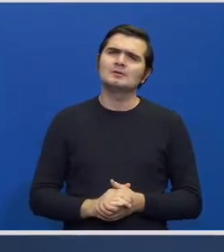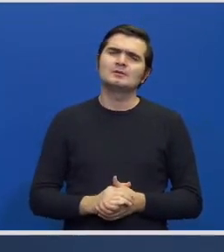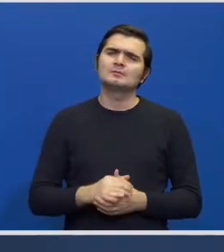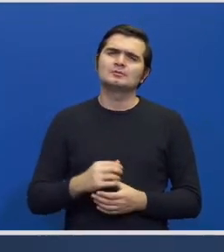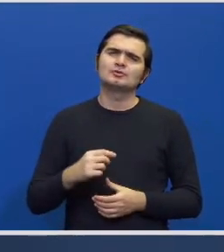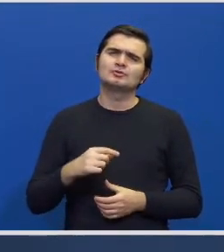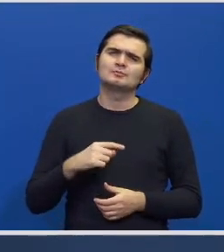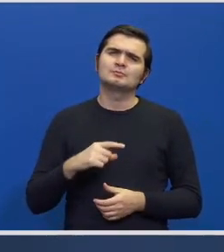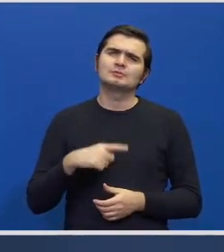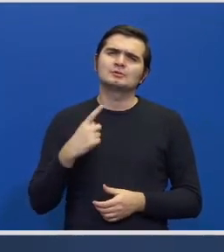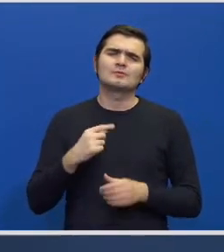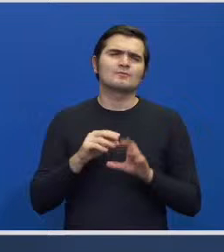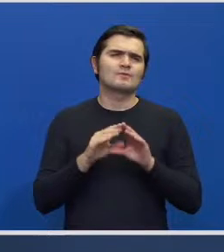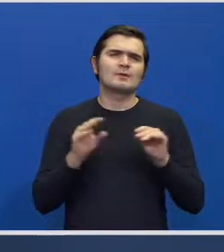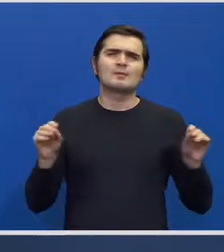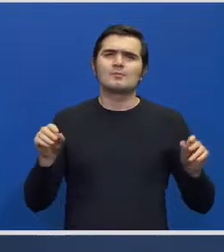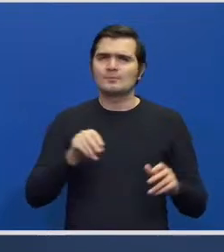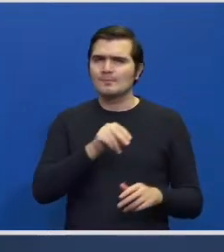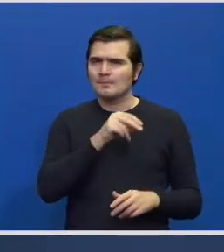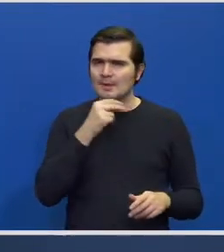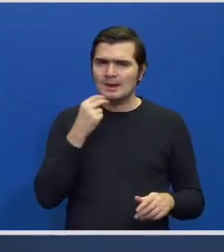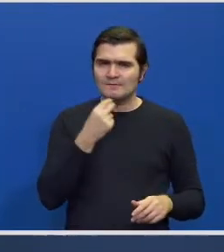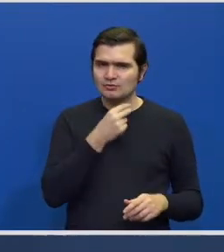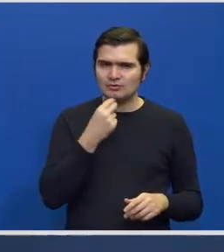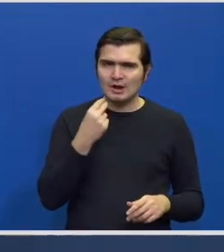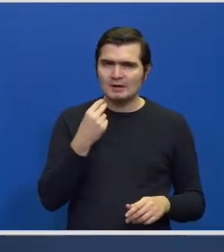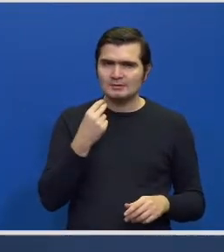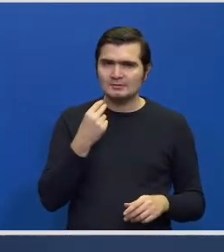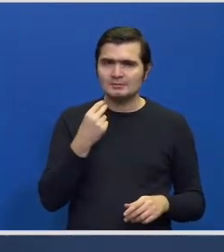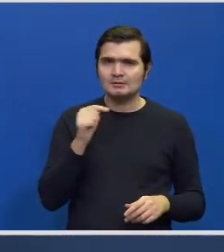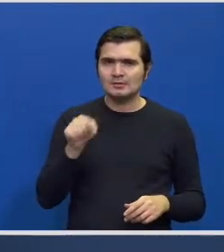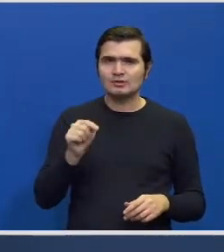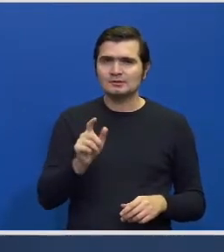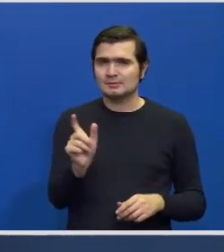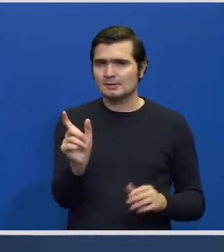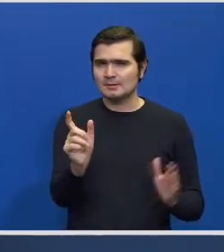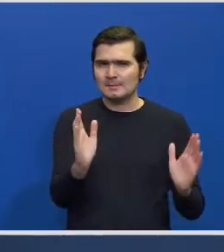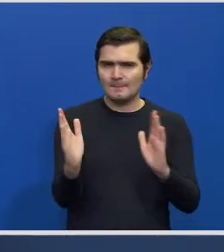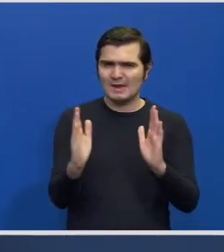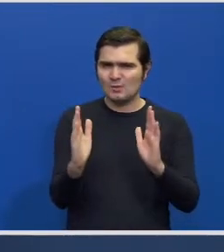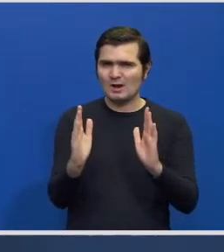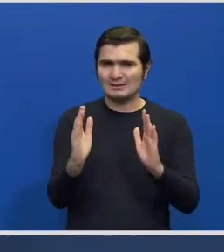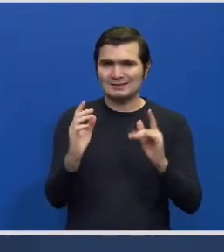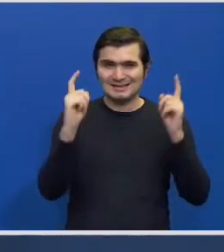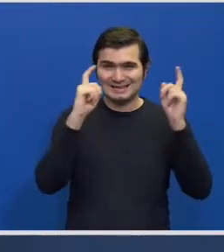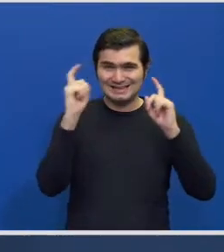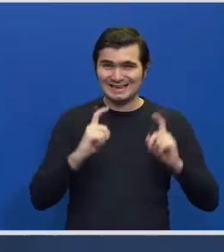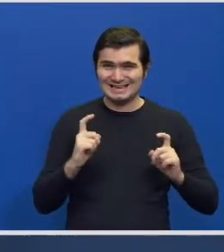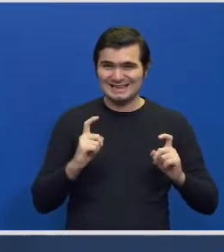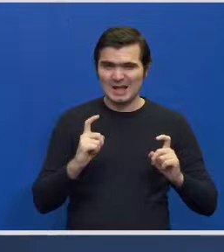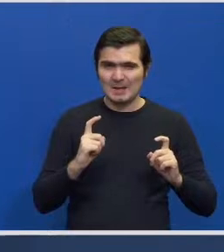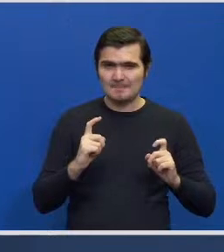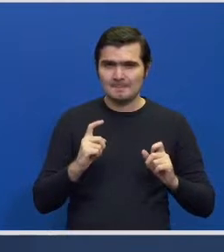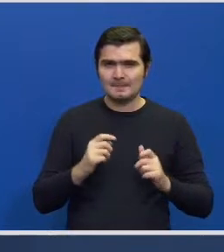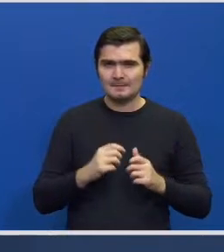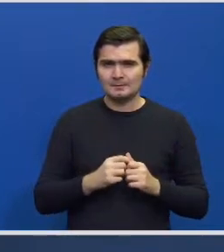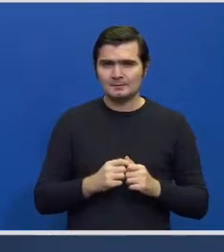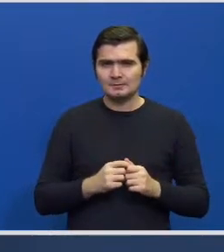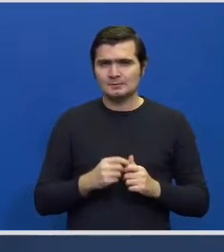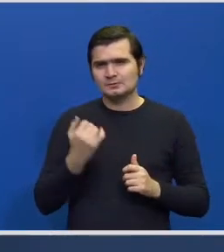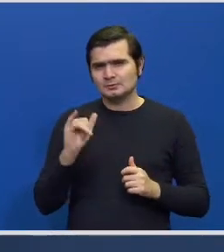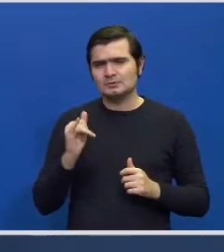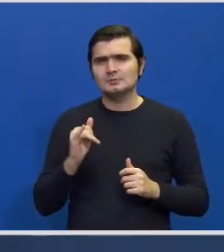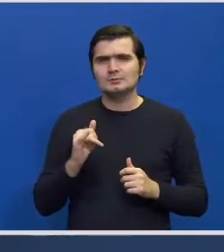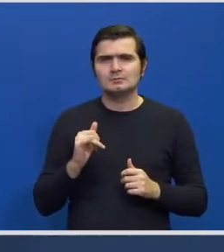alimente. Sunt extrem de mulți beneficiari care în această perioadă de